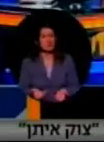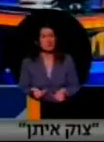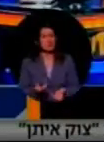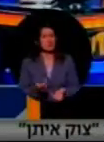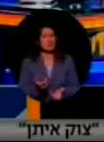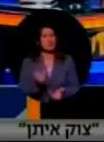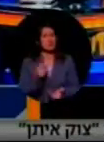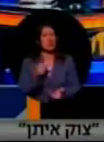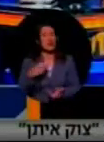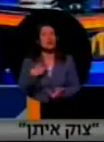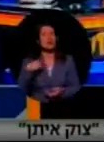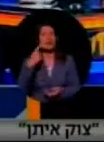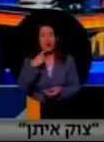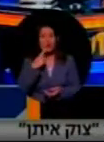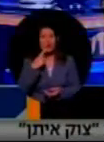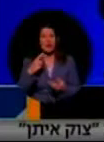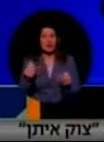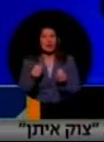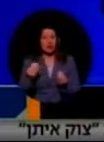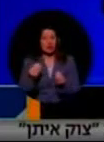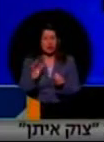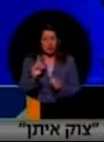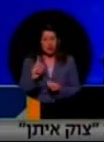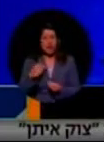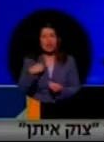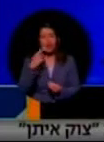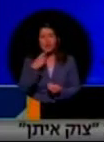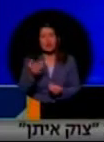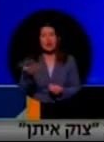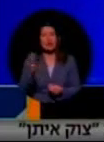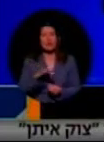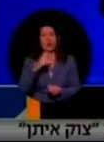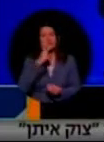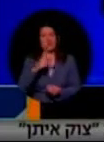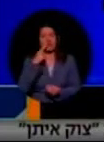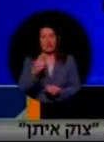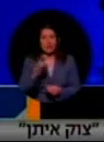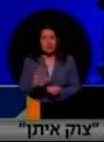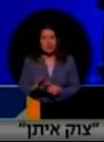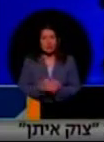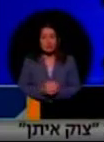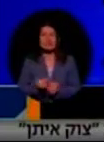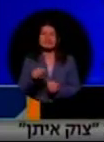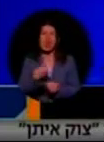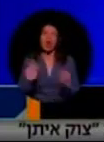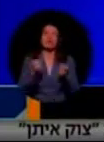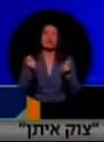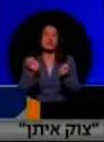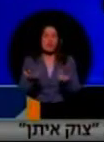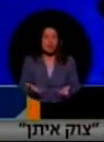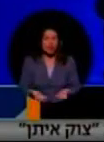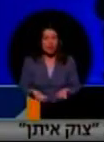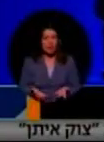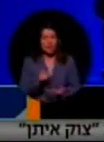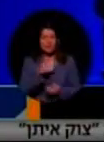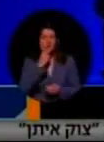שאני אומר זה קודם כל, בואו נסתכל ונגדיר, זה מבצעים יש בסופר, זה נראה יותר כמו מלחמה. אתה היית משנה